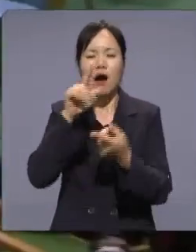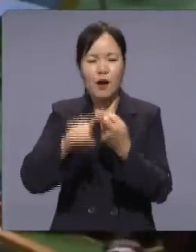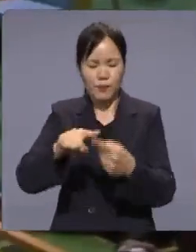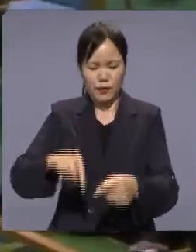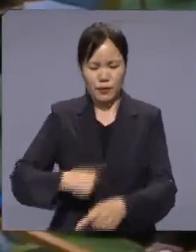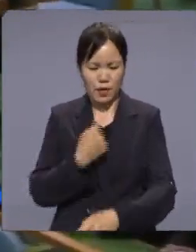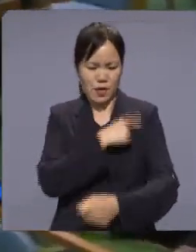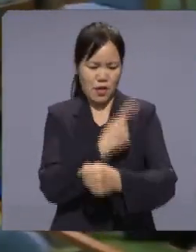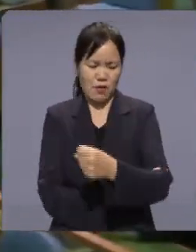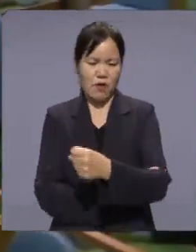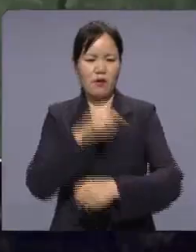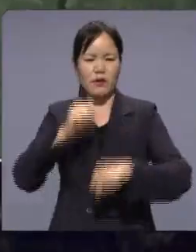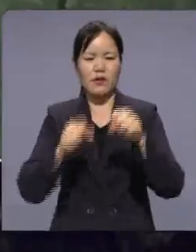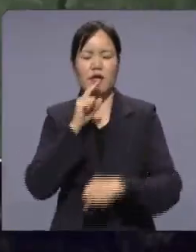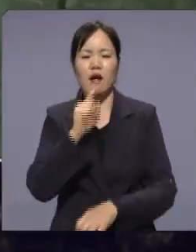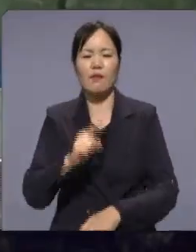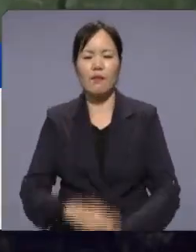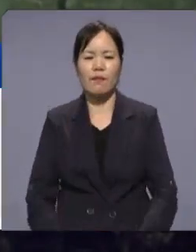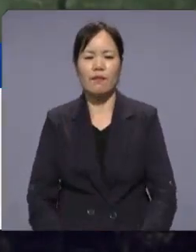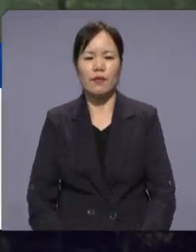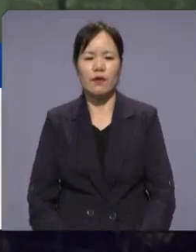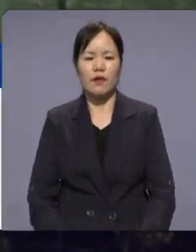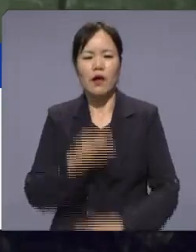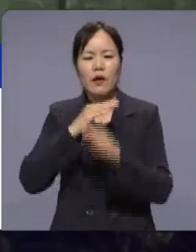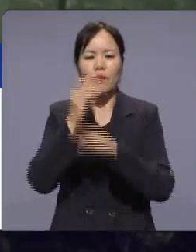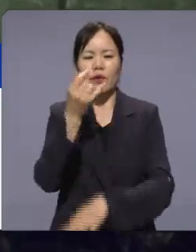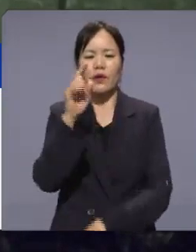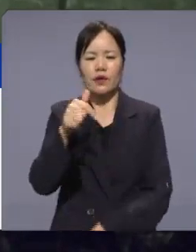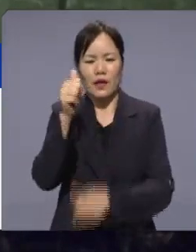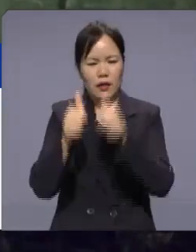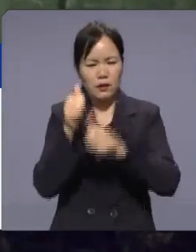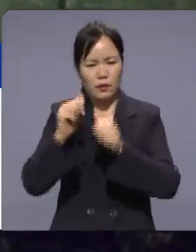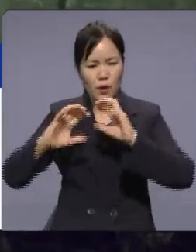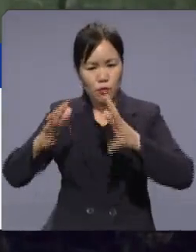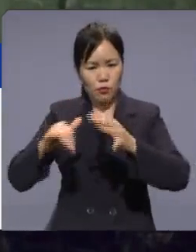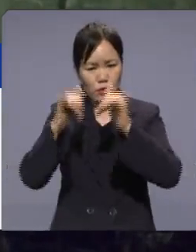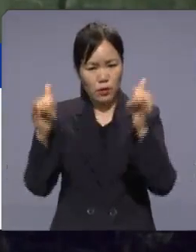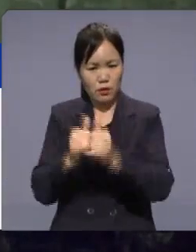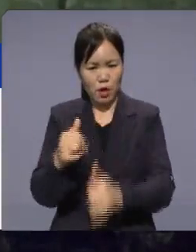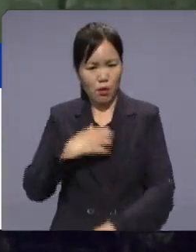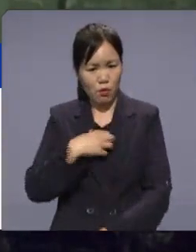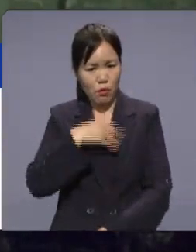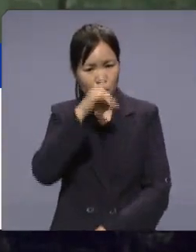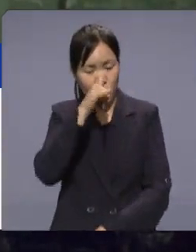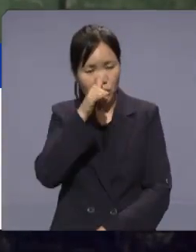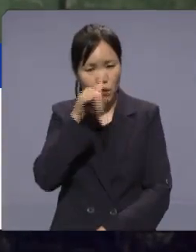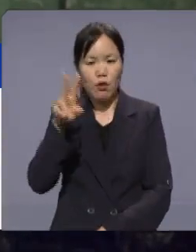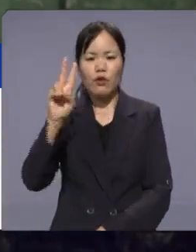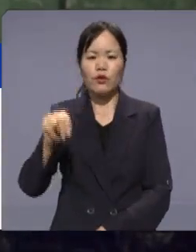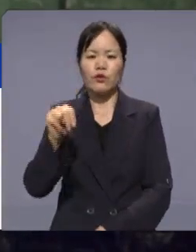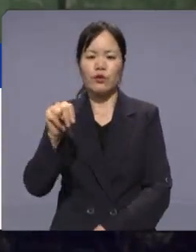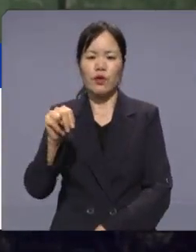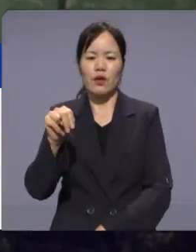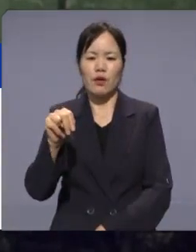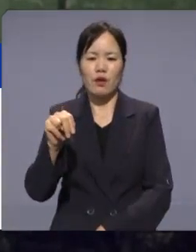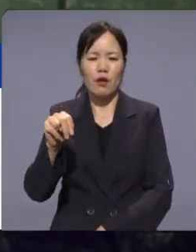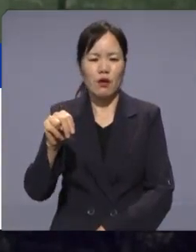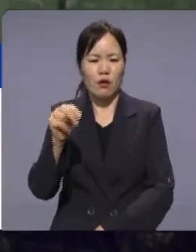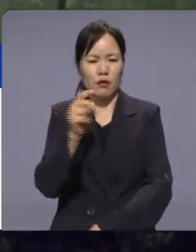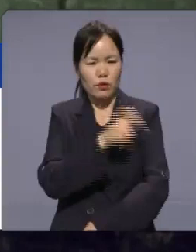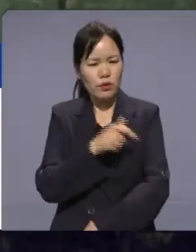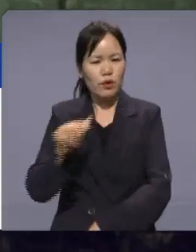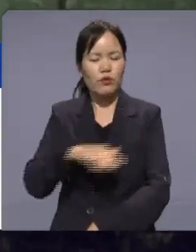행사라고 주장했습니다. If DPRK conducted testing constituted threat to the international